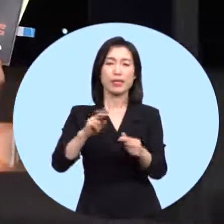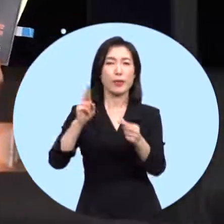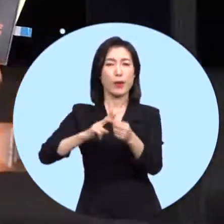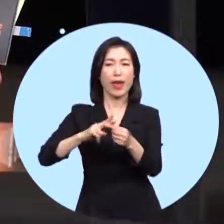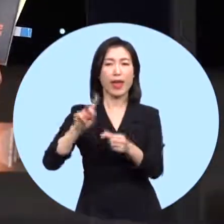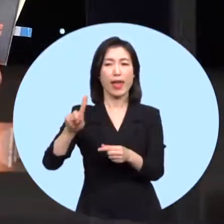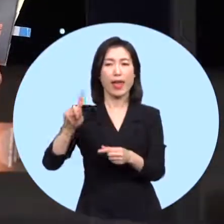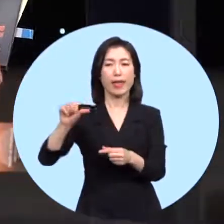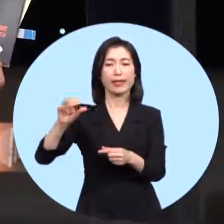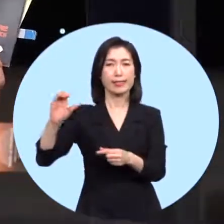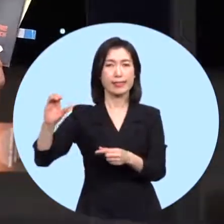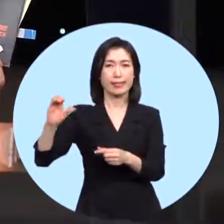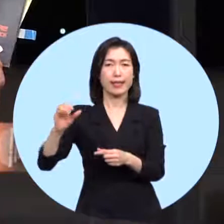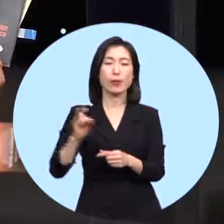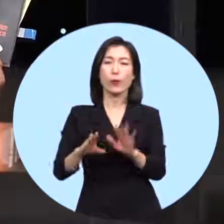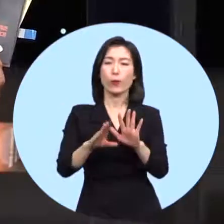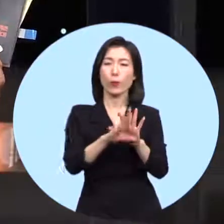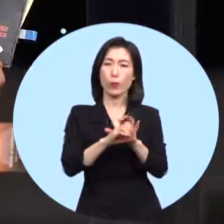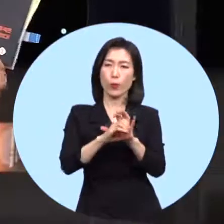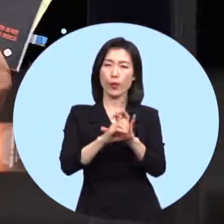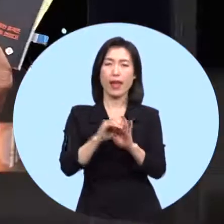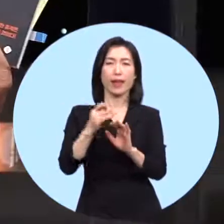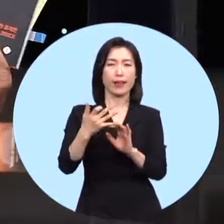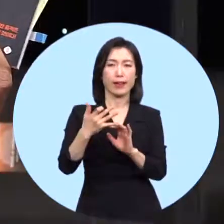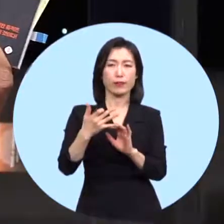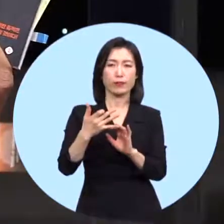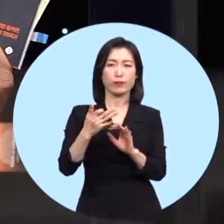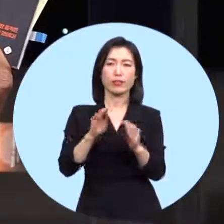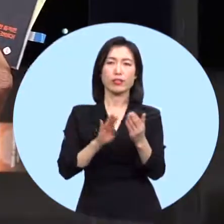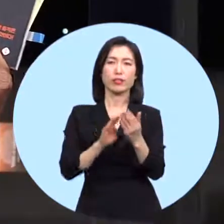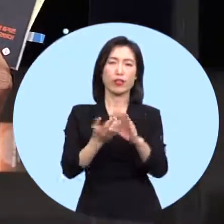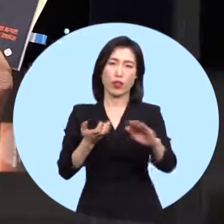BC&H 코로나19 전과 후.